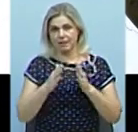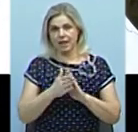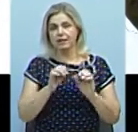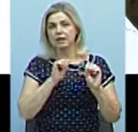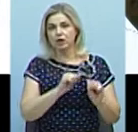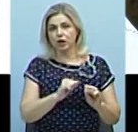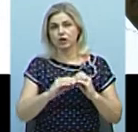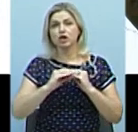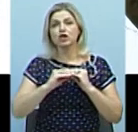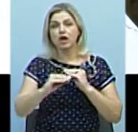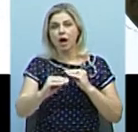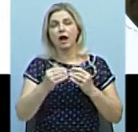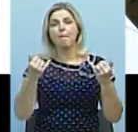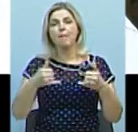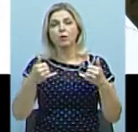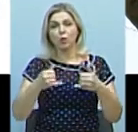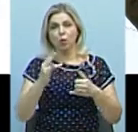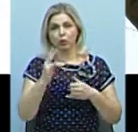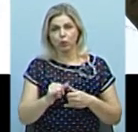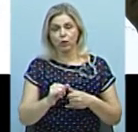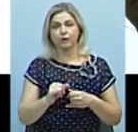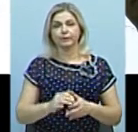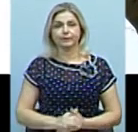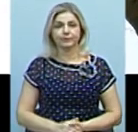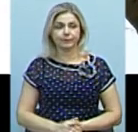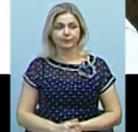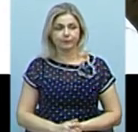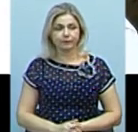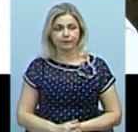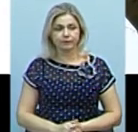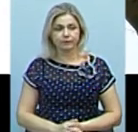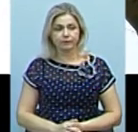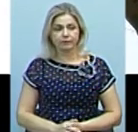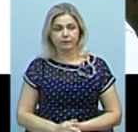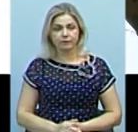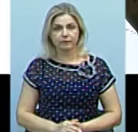захисного шару бетону як прольоту, так і